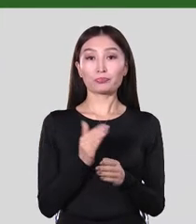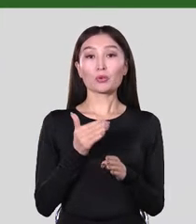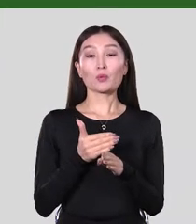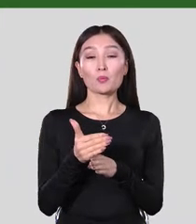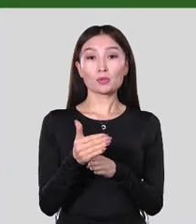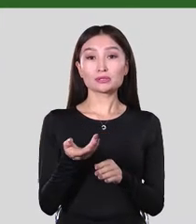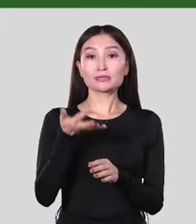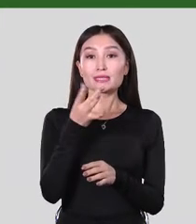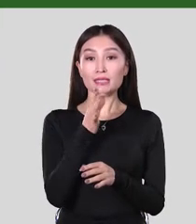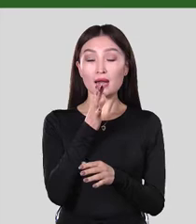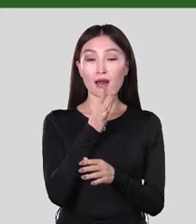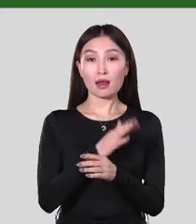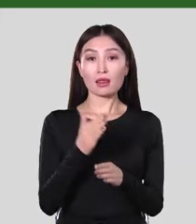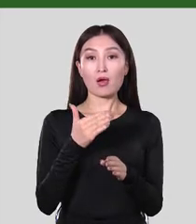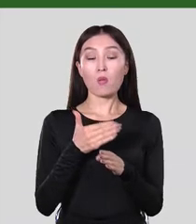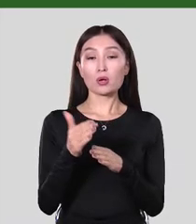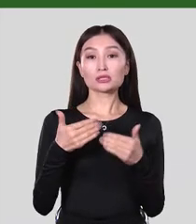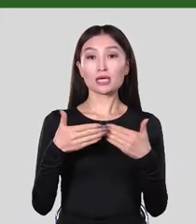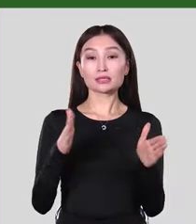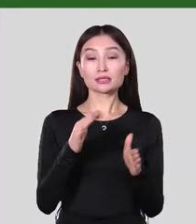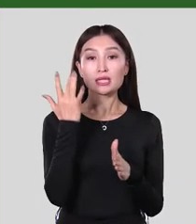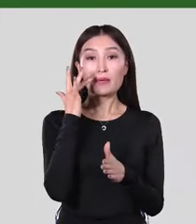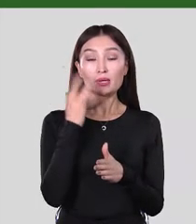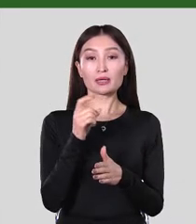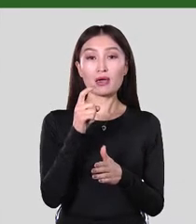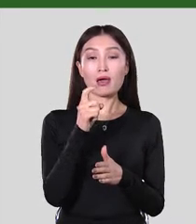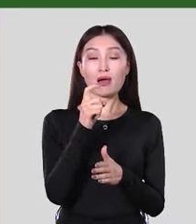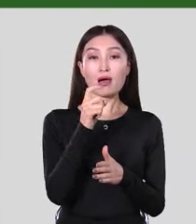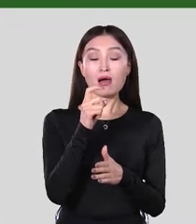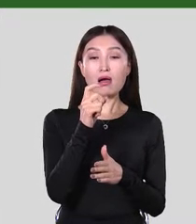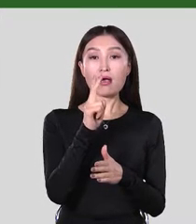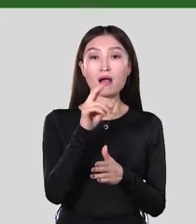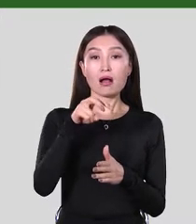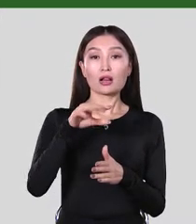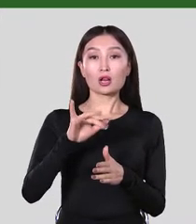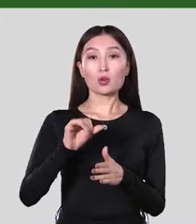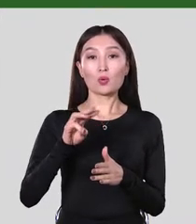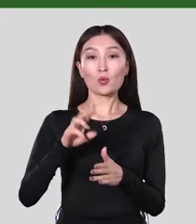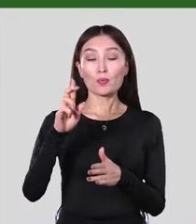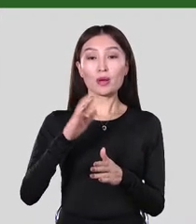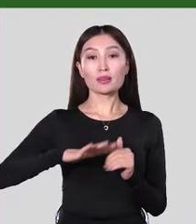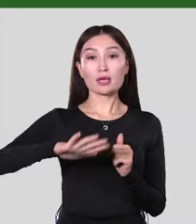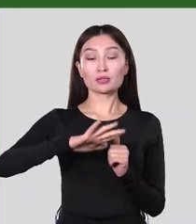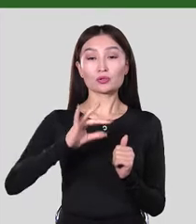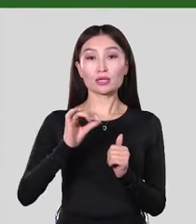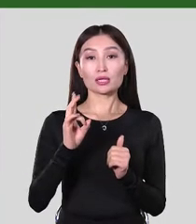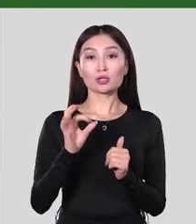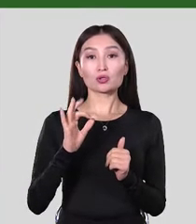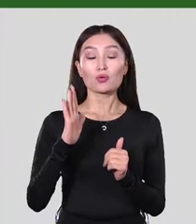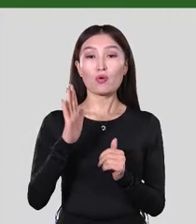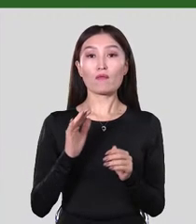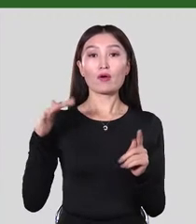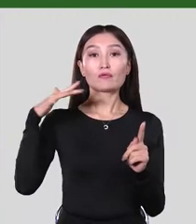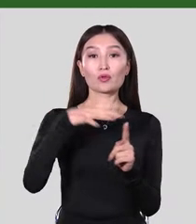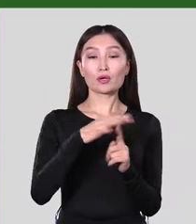Спустя несколько лет после открытия Америки Христофором Колумбом на территории государства инков